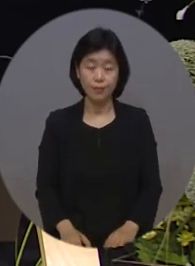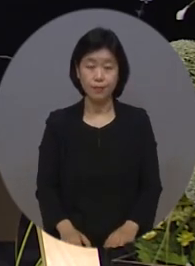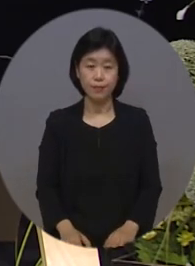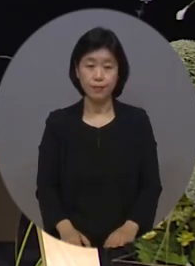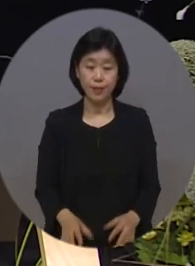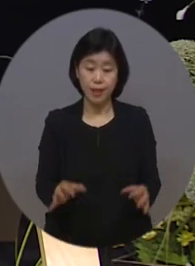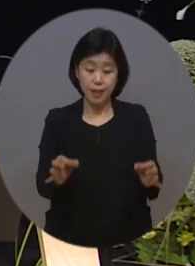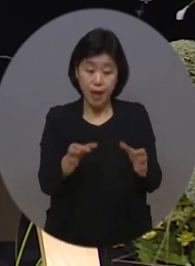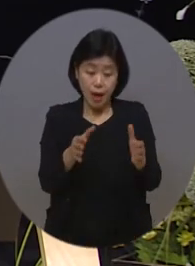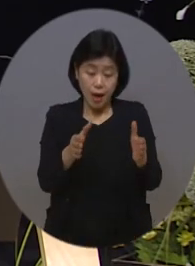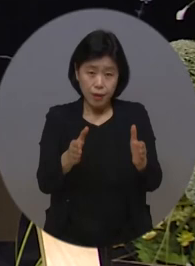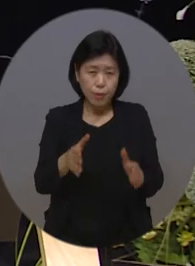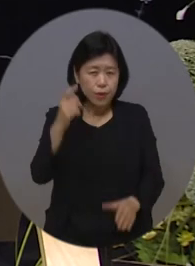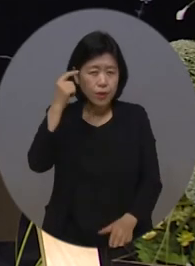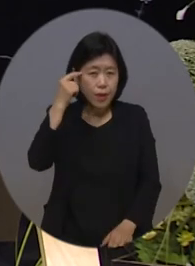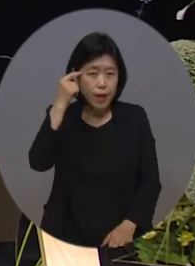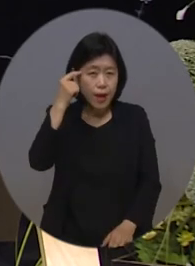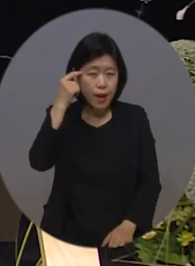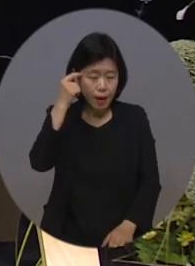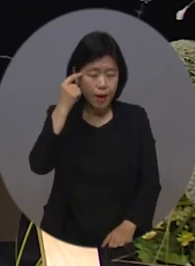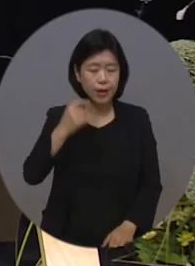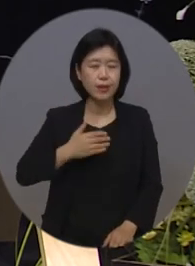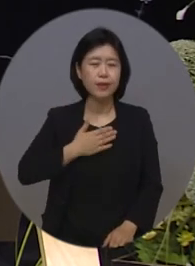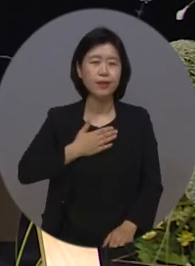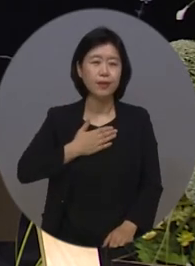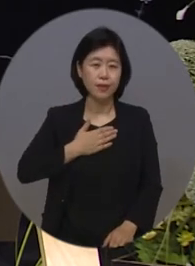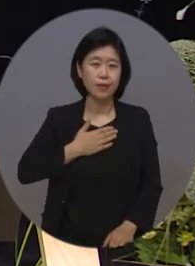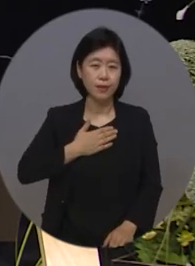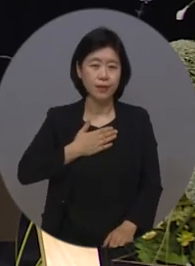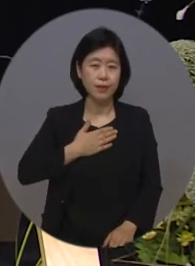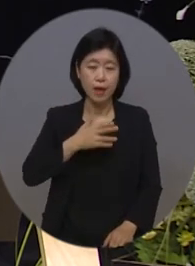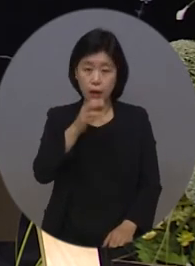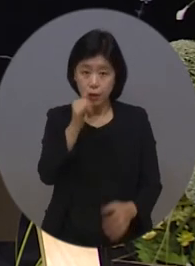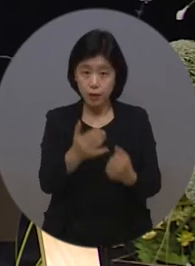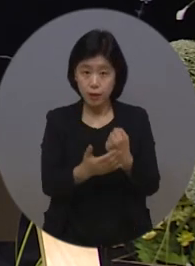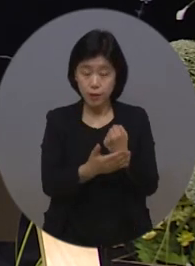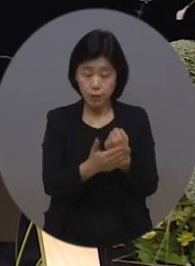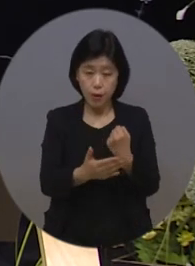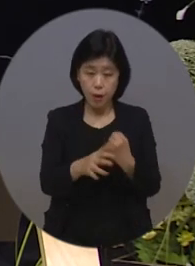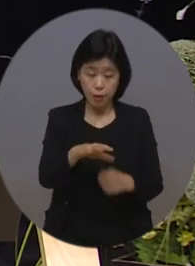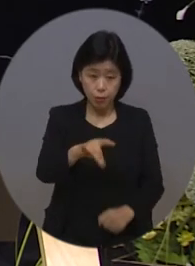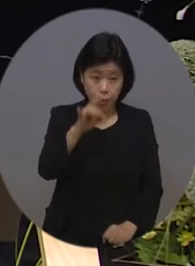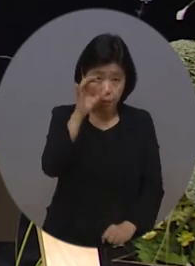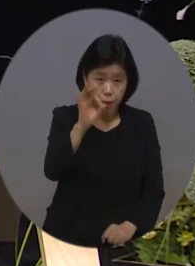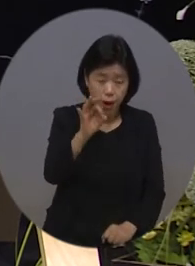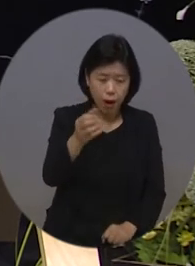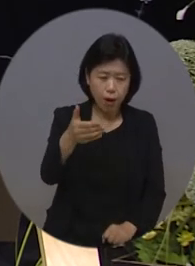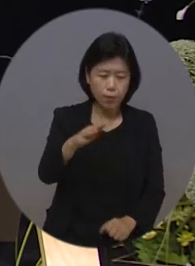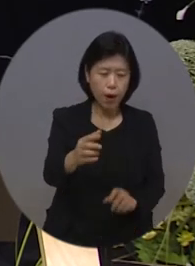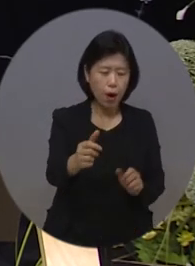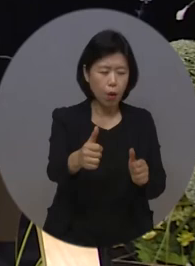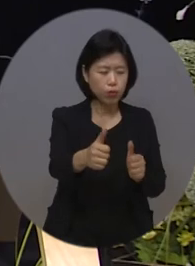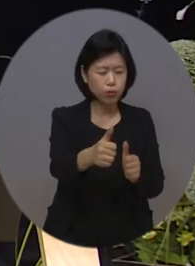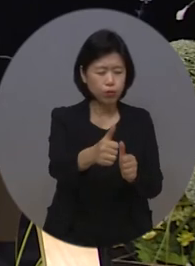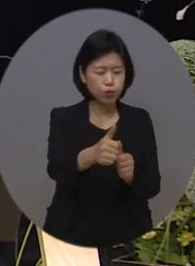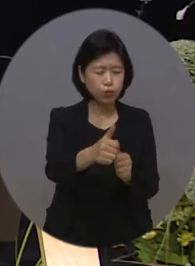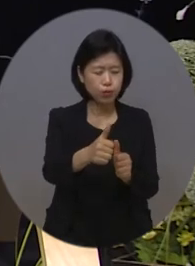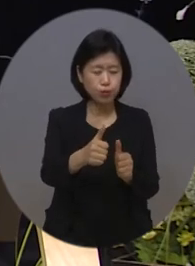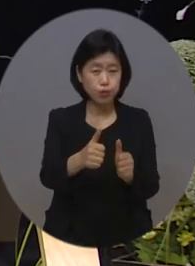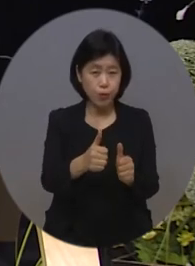느낌에 우리는 낯선 사람에게 미소를 건네게 되고 인연까지 맺게 되는 건